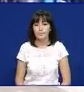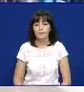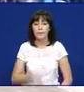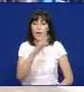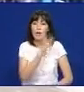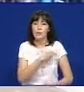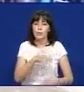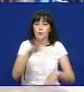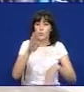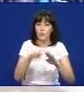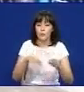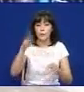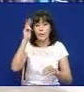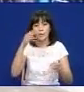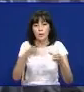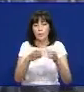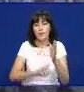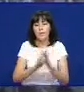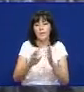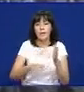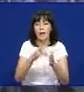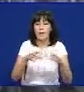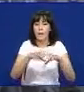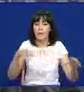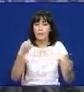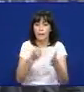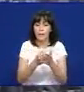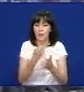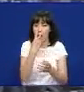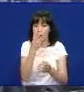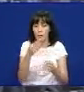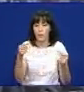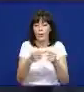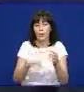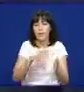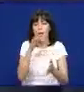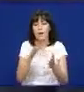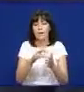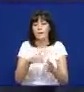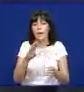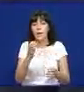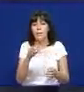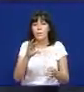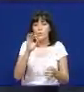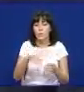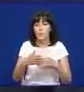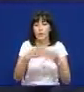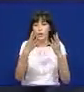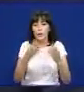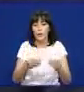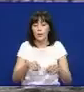Жұмыстың сапалы болуын білім бөлімінен бастап қала әкіміне дейін қадағалап отыр. Оның дәлелі шаһар басшысы Әліпбек Өсербаев. Жақында